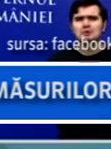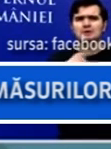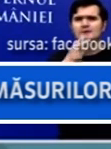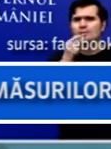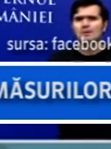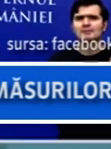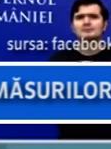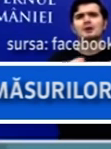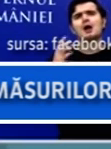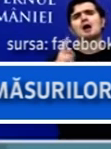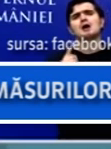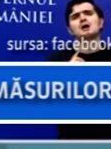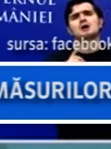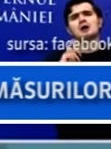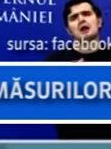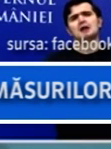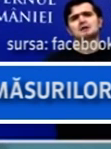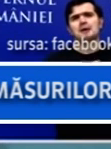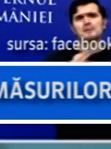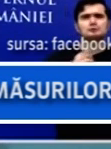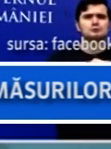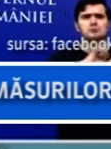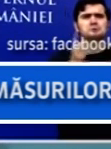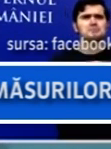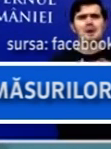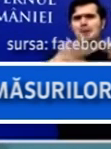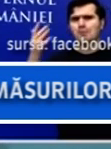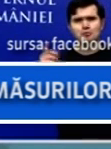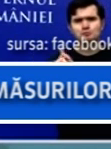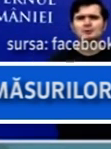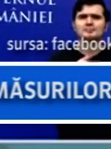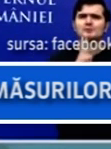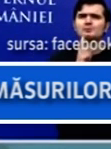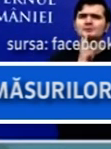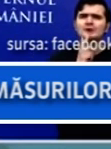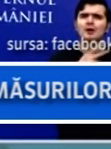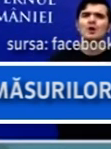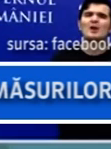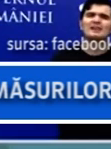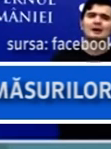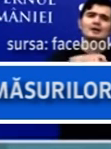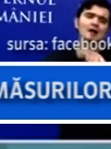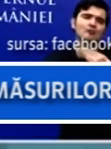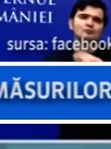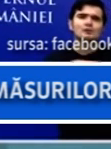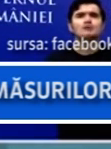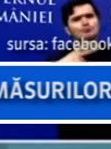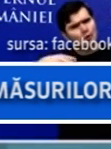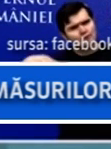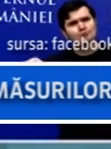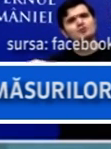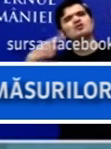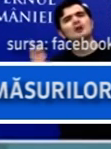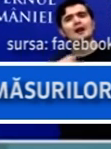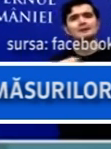a relaxa măsuri sau în sensul de a modifica radical măsurile, dar doar de ajustare și continuă măsurile care există